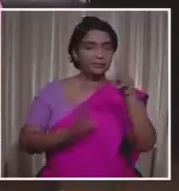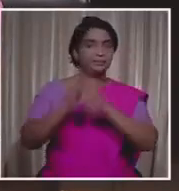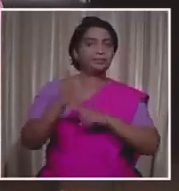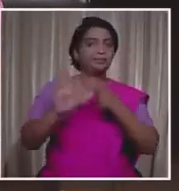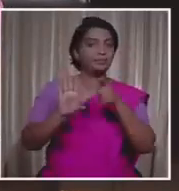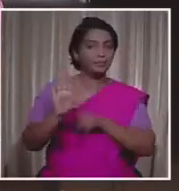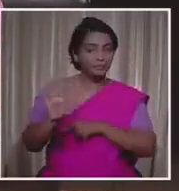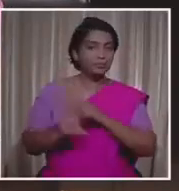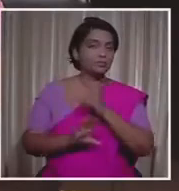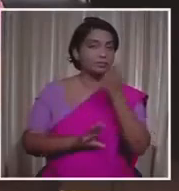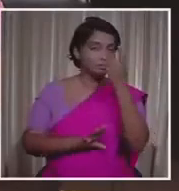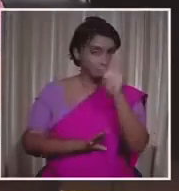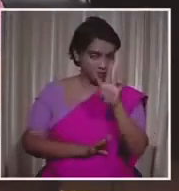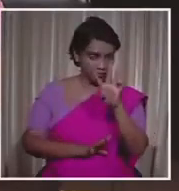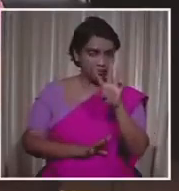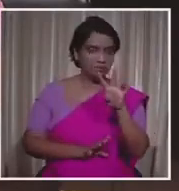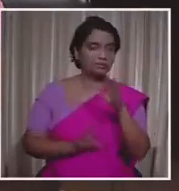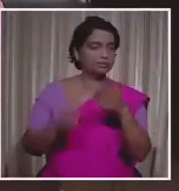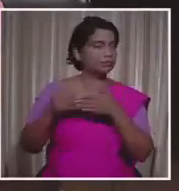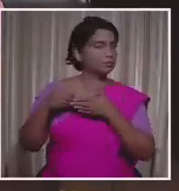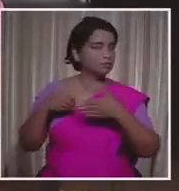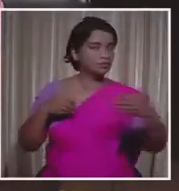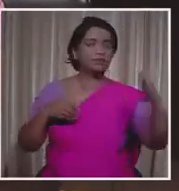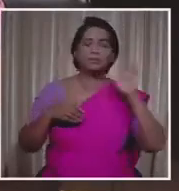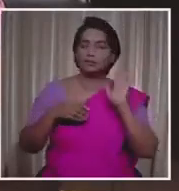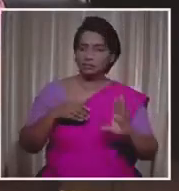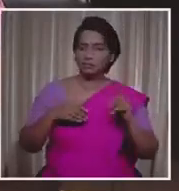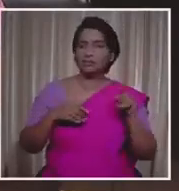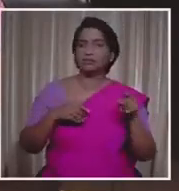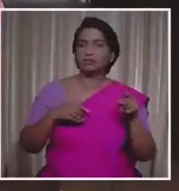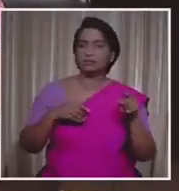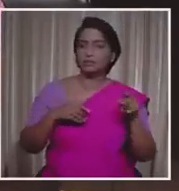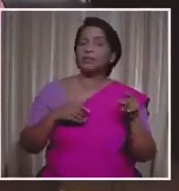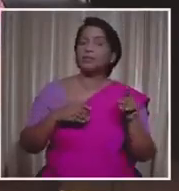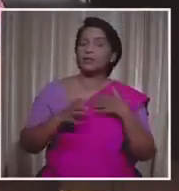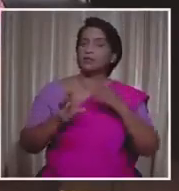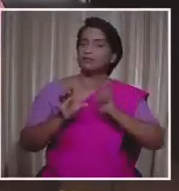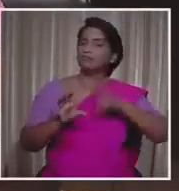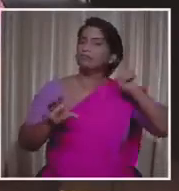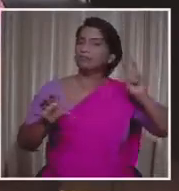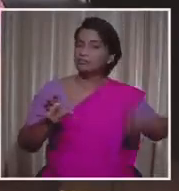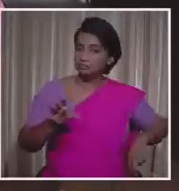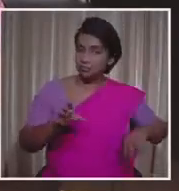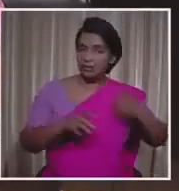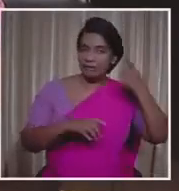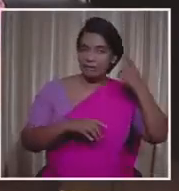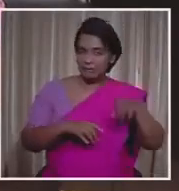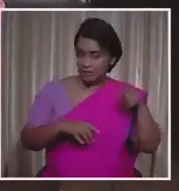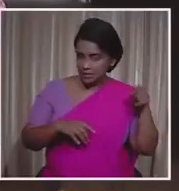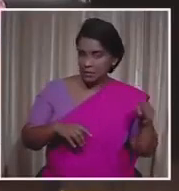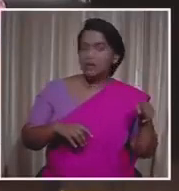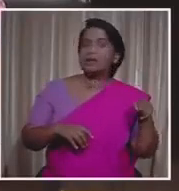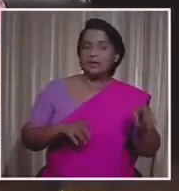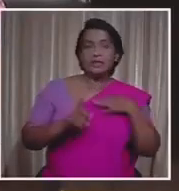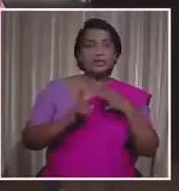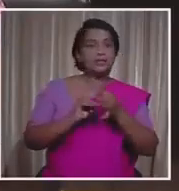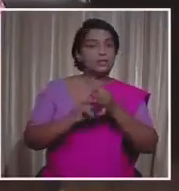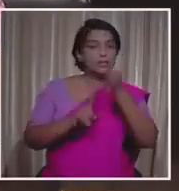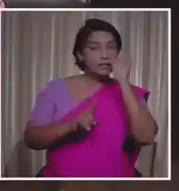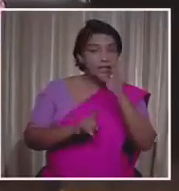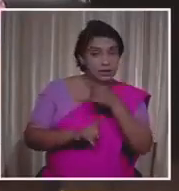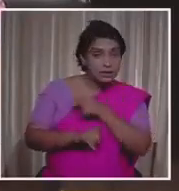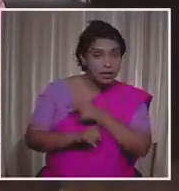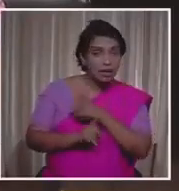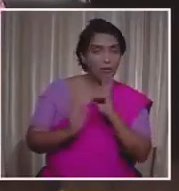මාස 14 වන දින සිට බලපැවැත්වෙන පරිදි ඉල්ලා අස්වීම හේතු කොටගෙන ජනාධිපති